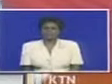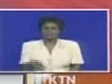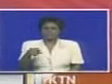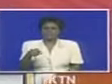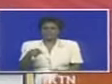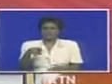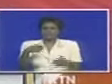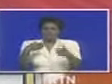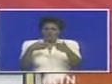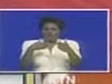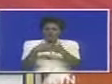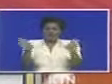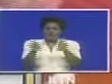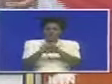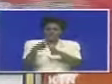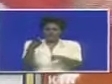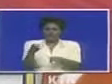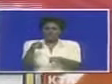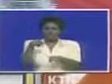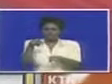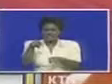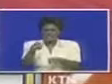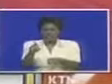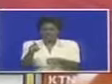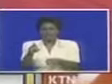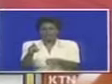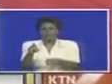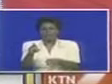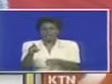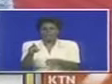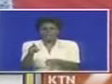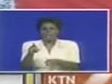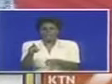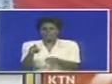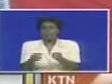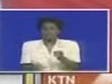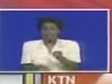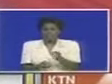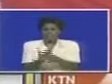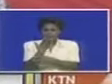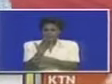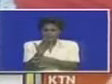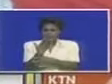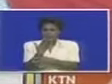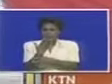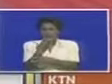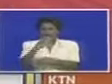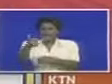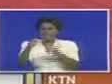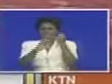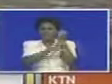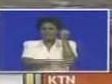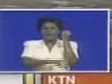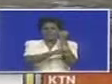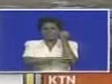wanazifungia huko, inakuwa marked hapo, product of inchi fulani sitaki